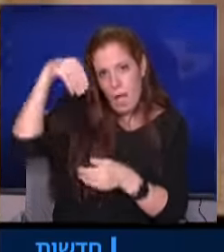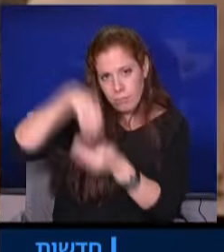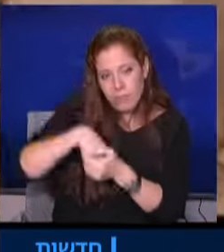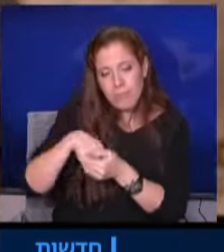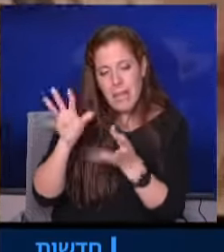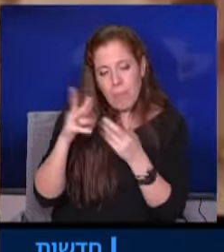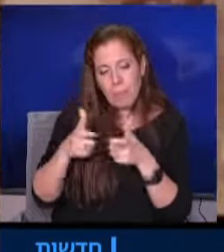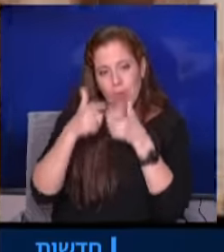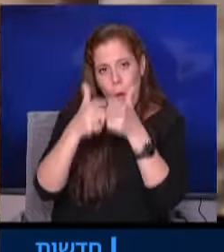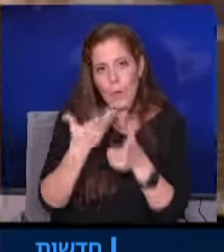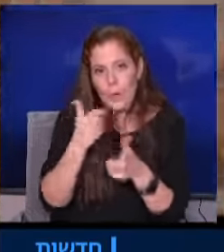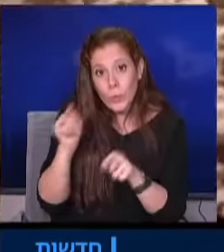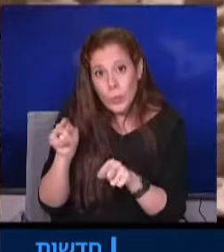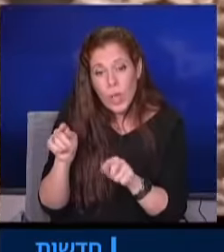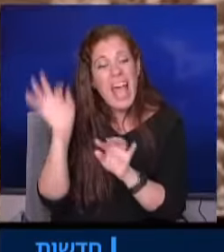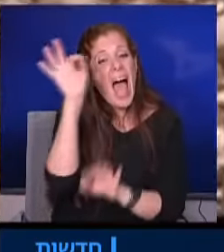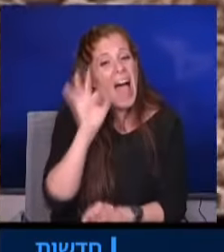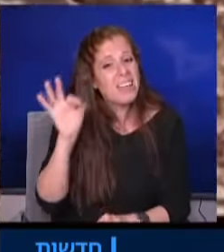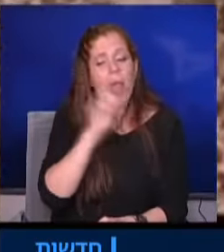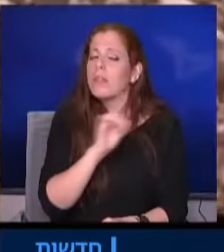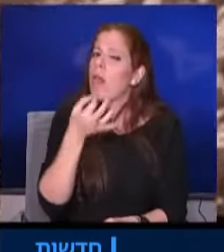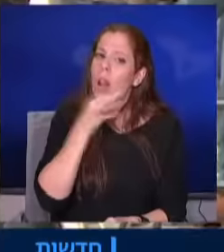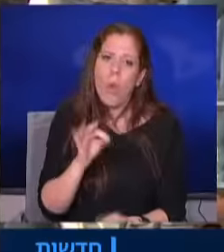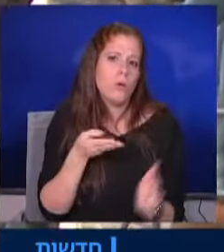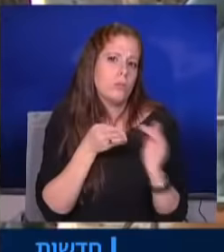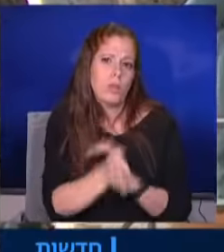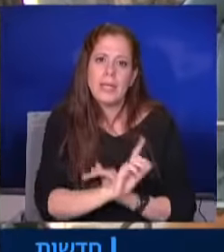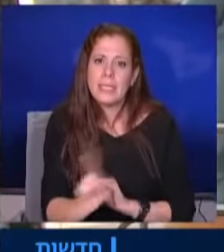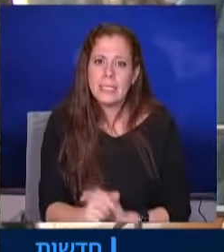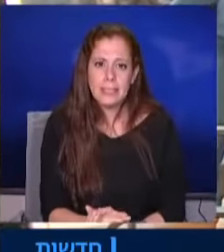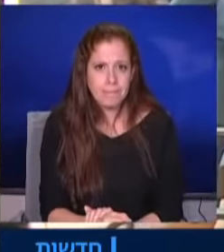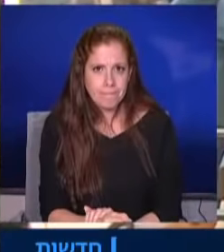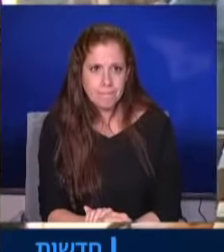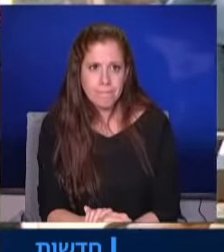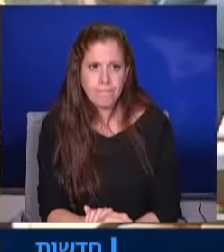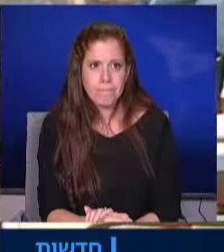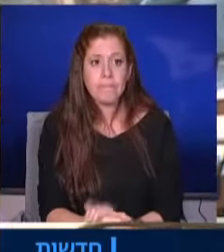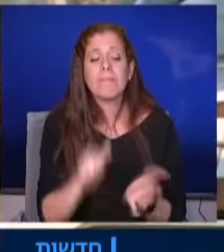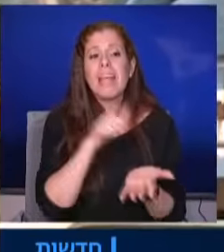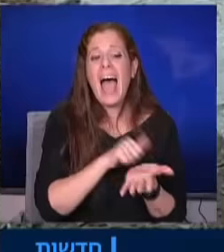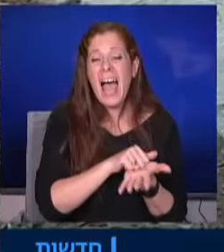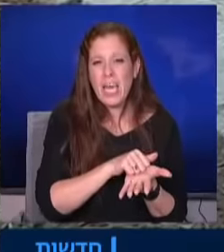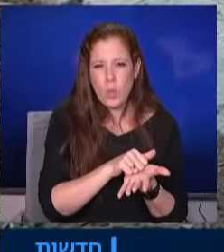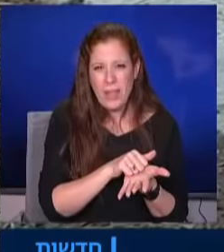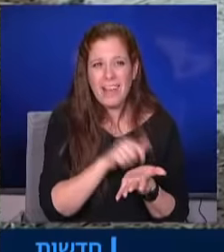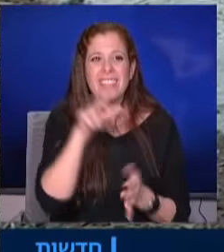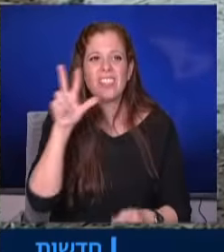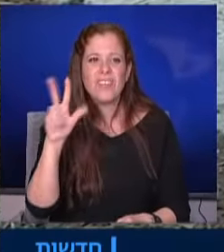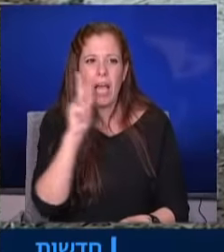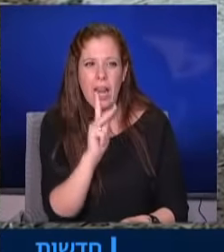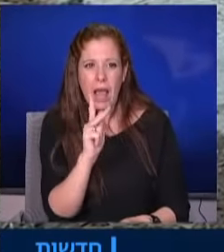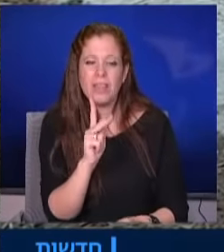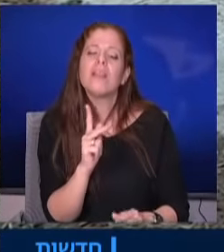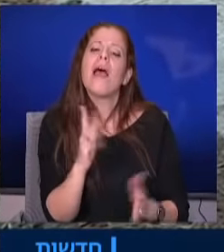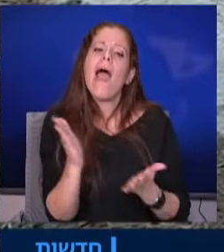המשלחות היהודיות, עדיין לא רשאיות להיכנס. העיתונאי צביקה קליין, שמסקר את יהדות התפוצות,